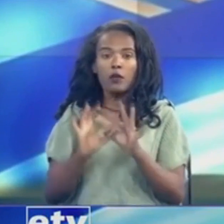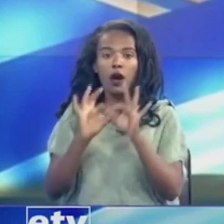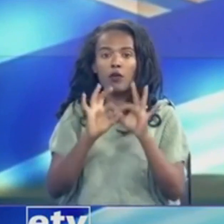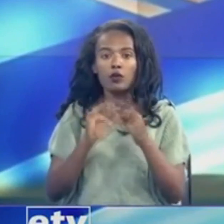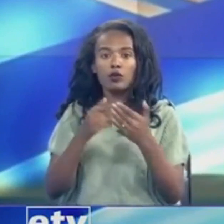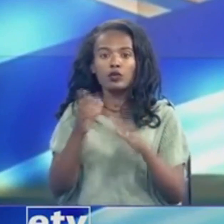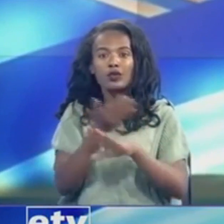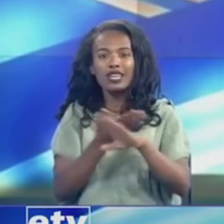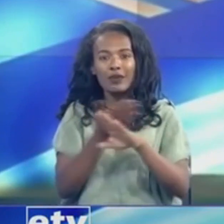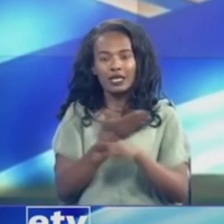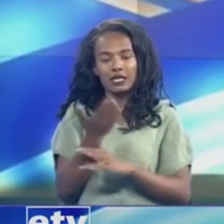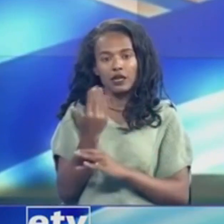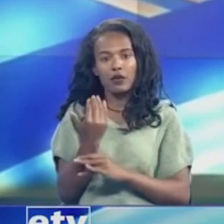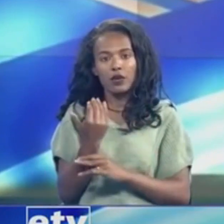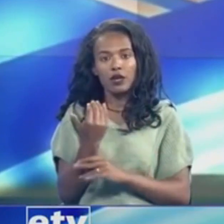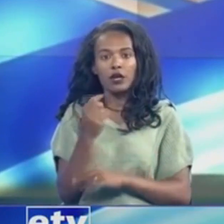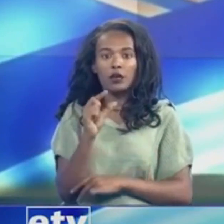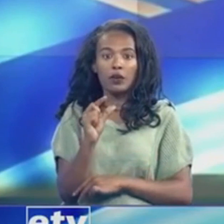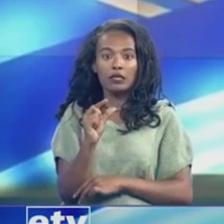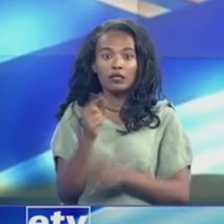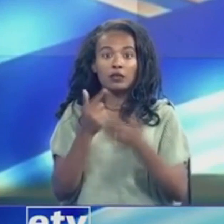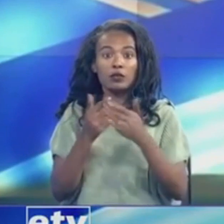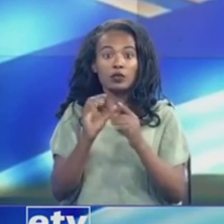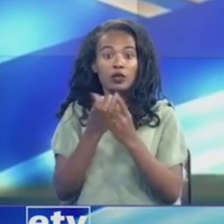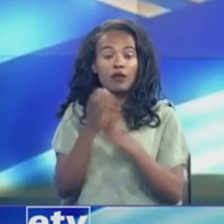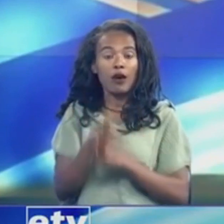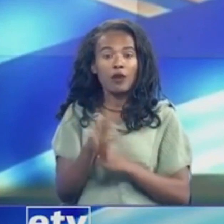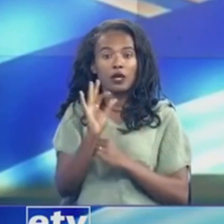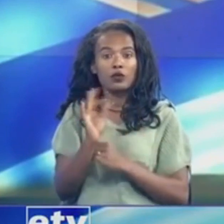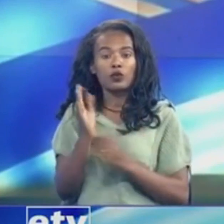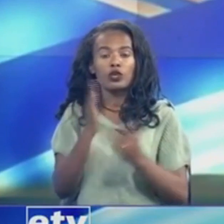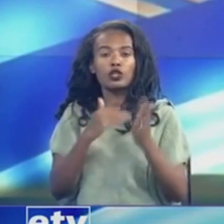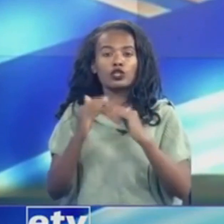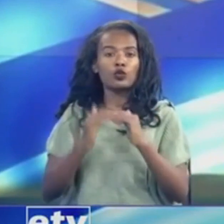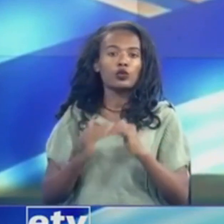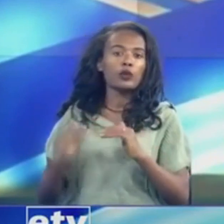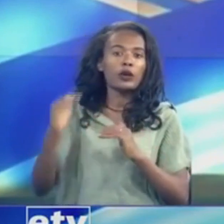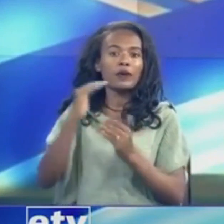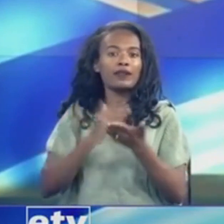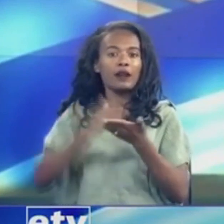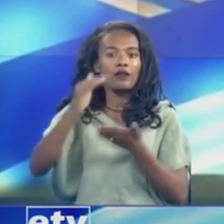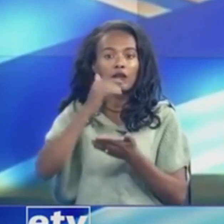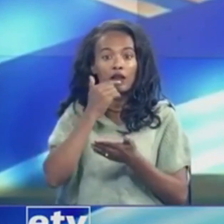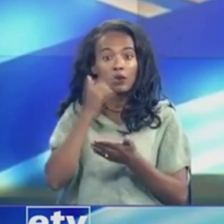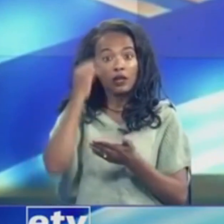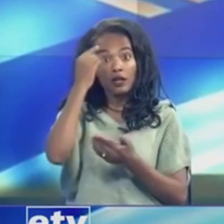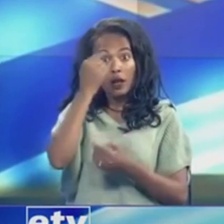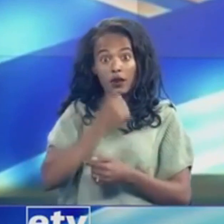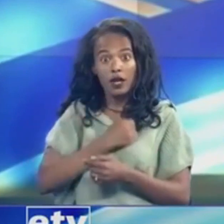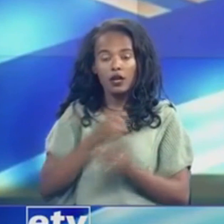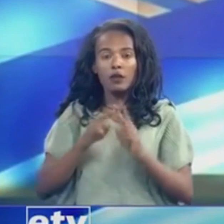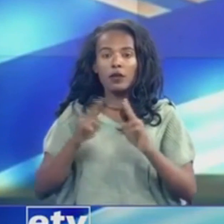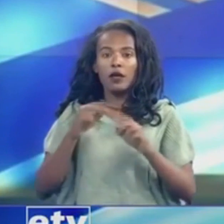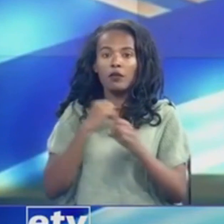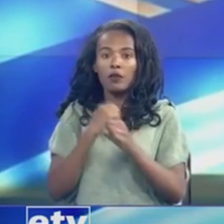እንደዚሁ የለመነ ስለነበረ አትሊስት በዚህ መልኩ ማግኘቱ ደግሞ ችግሩን በይበልጥ ይቀርፍላታል ብለን እናምናለን። በጣም